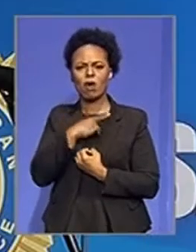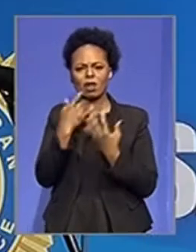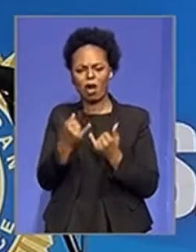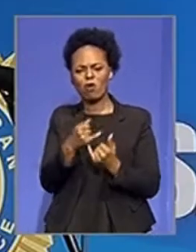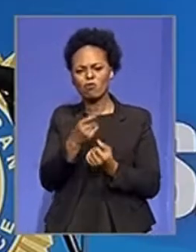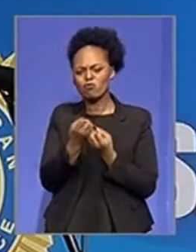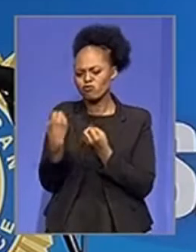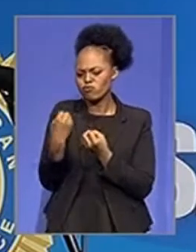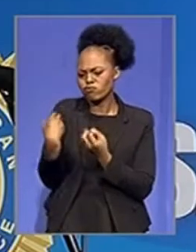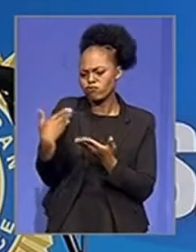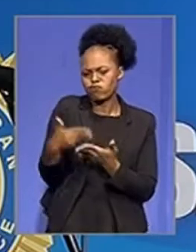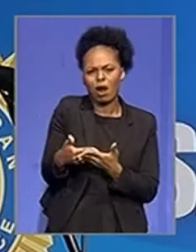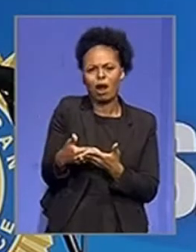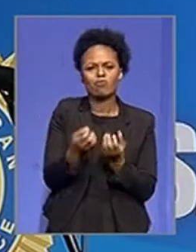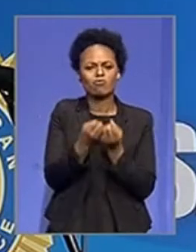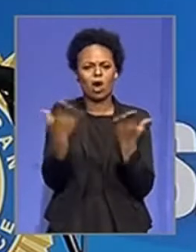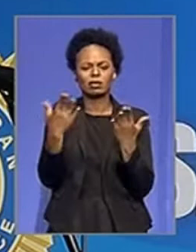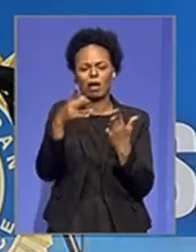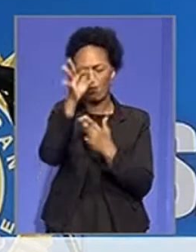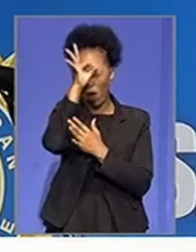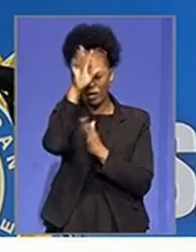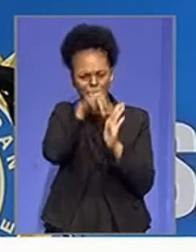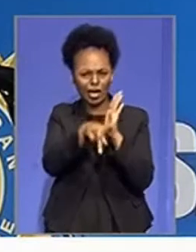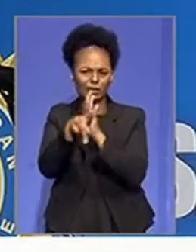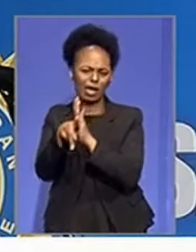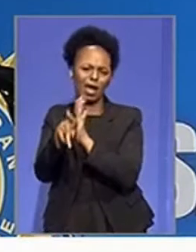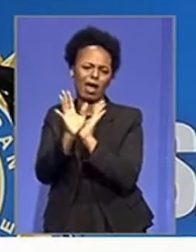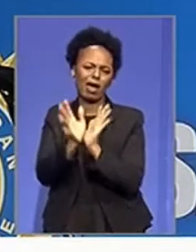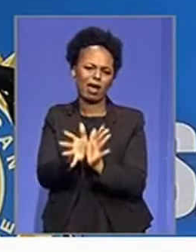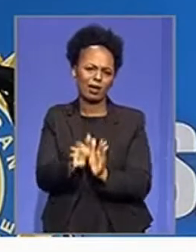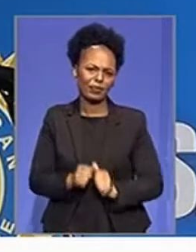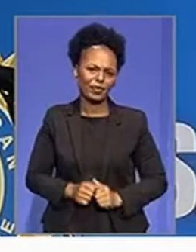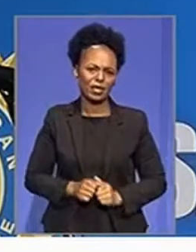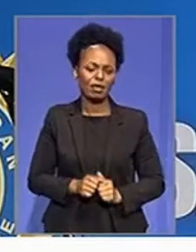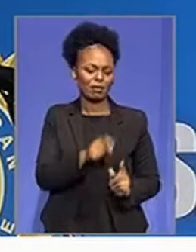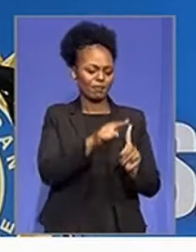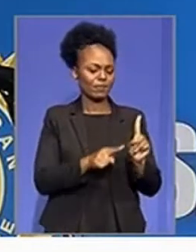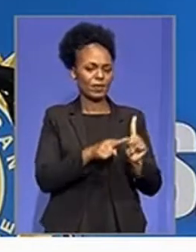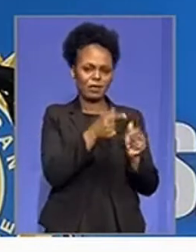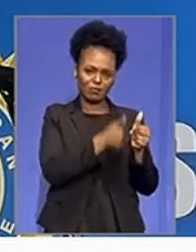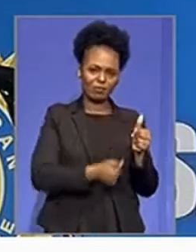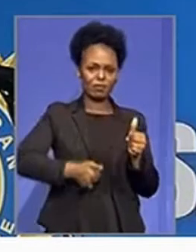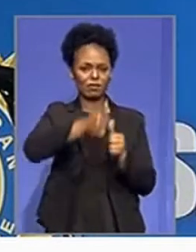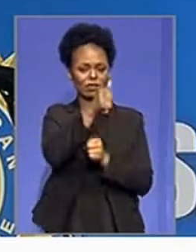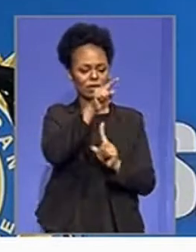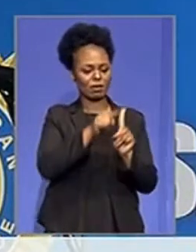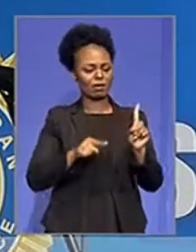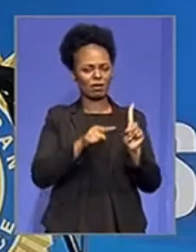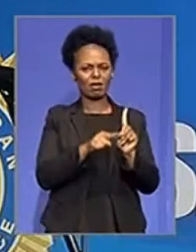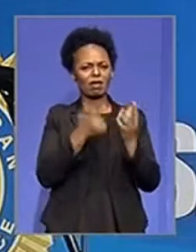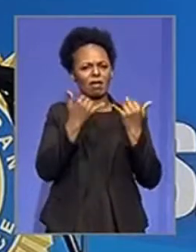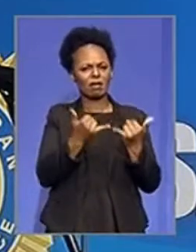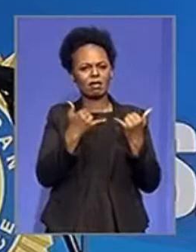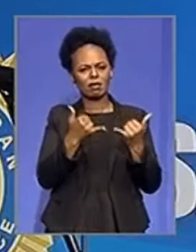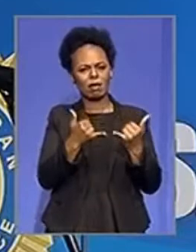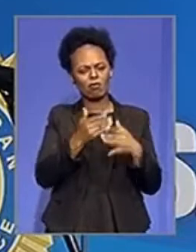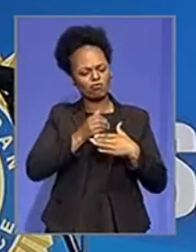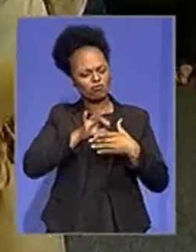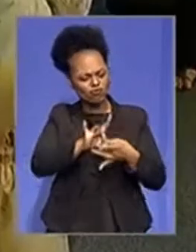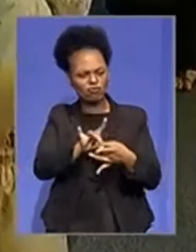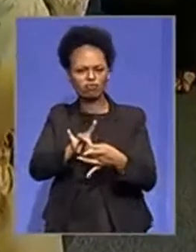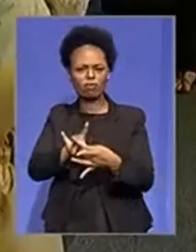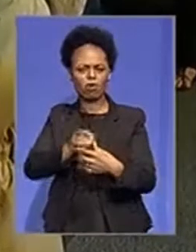Ndiyacela kangangoko. O hlalosa hore Sajene Mnakwazo Mdoko o ne a itelletse ho sebeletsa baahi ka